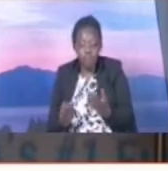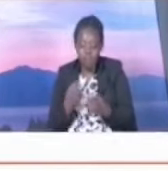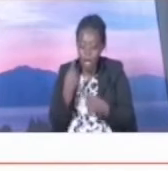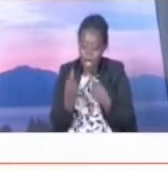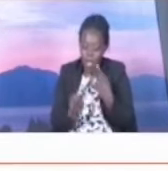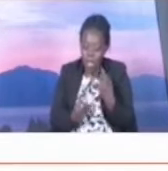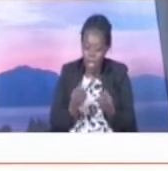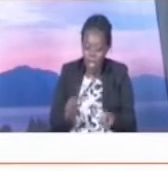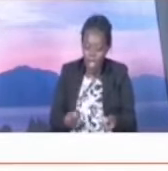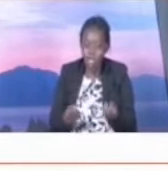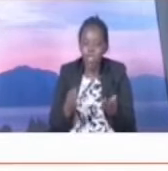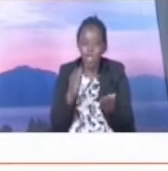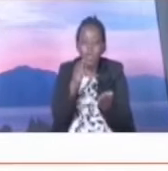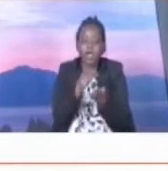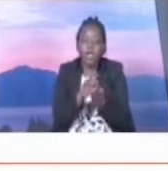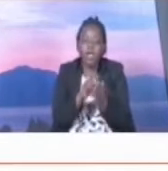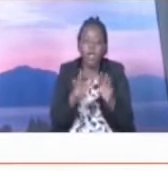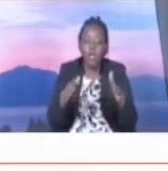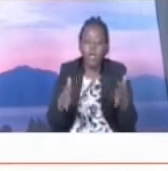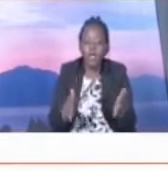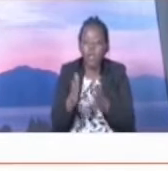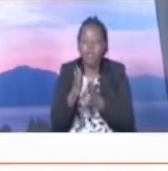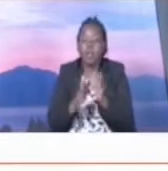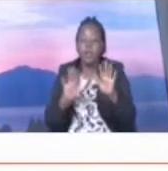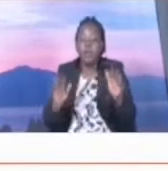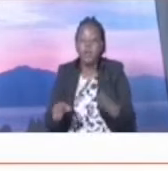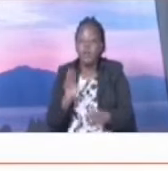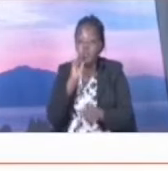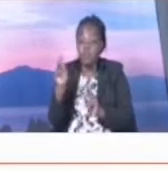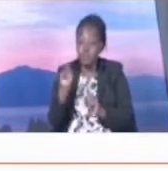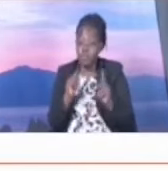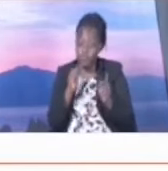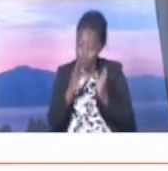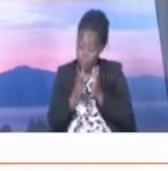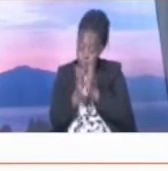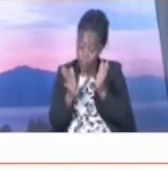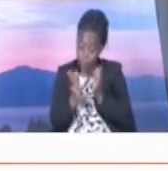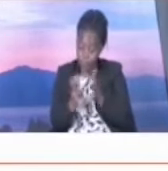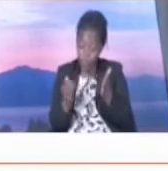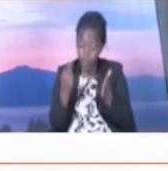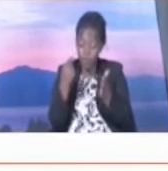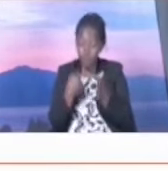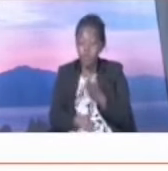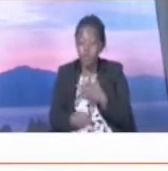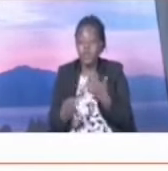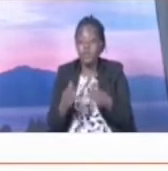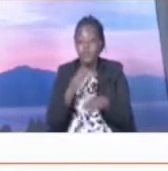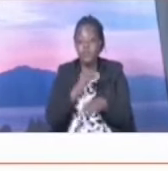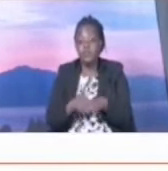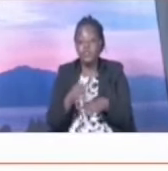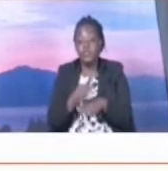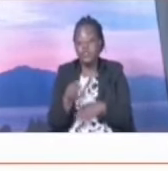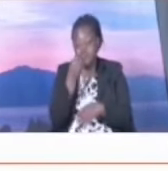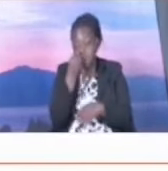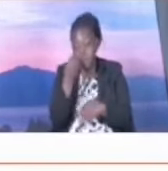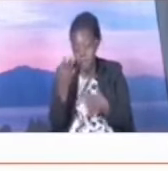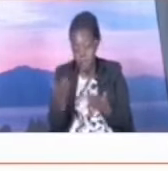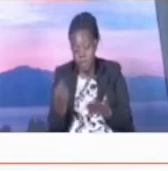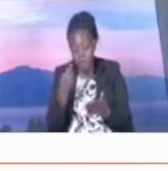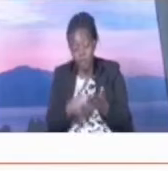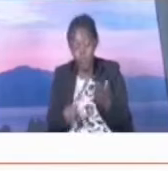tutya, tukitereka tutya. Tugenda kubeerawo n'abantu abagenda kuba nga babannyonnyola ku biki ebyennyanja byaffe bebiri ki bwe